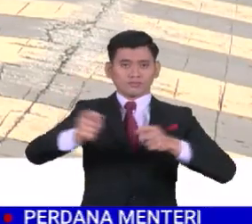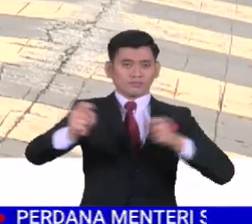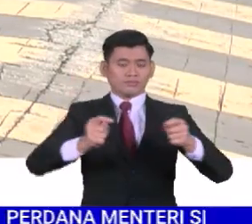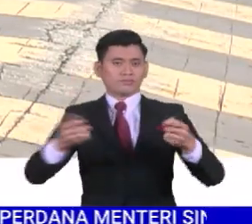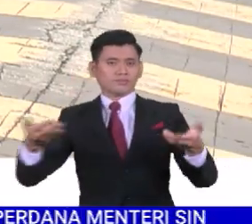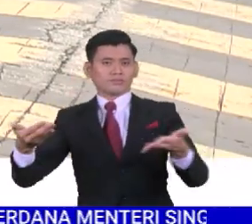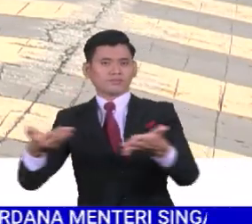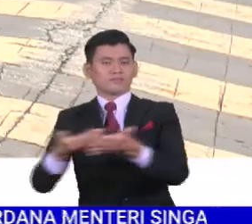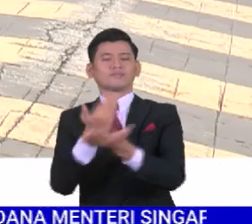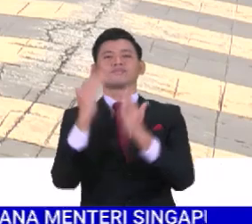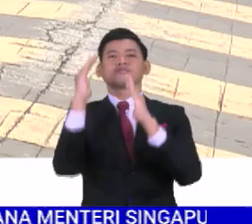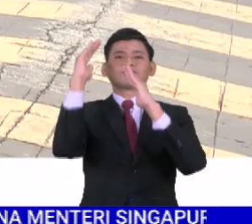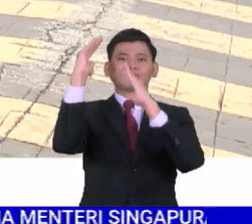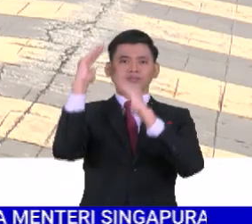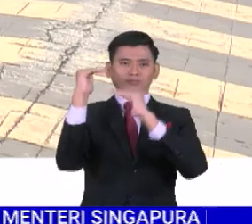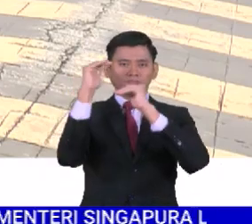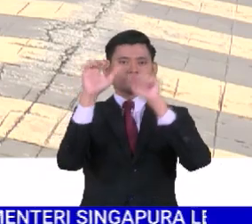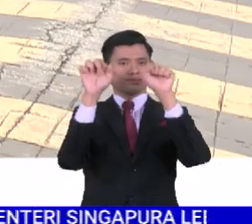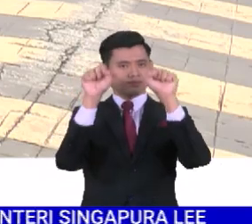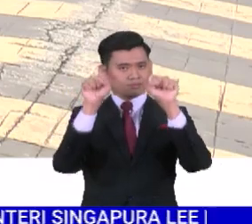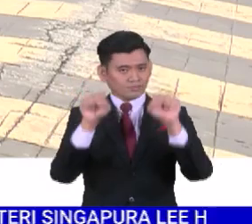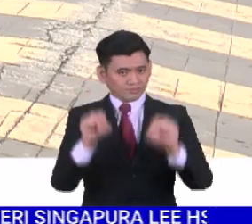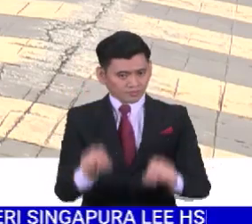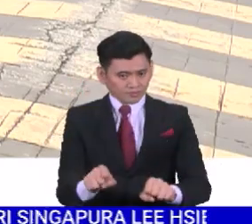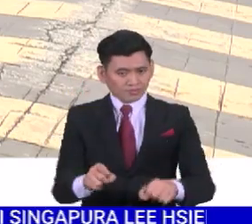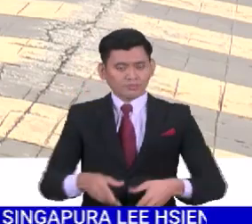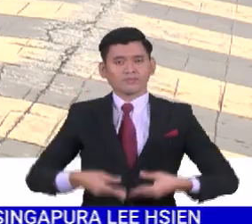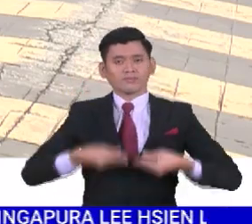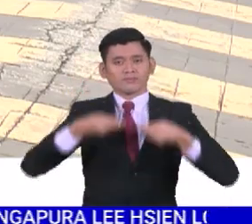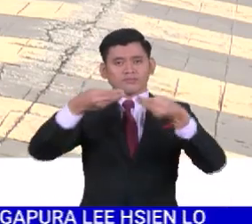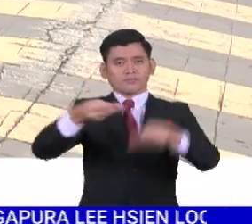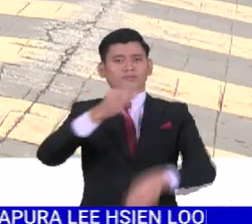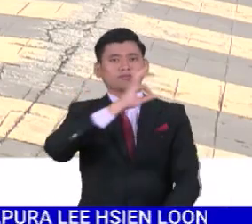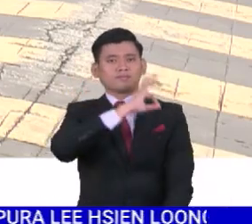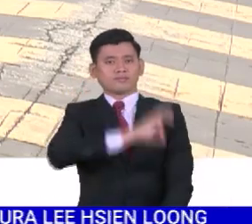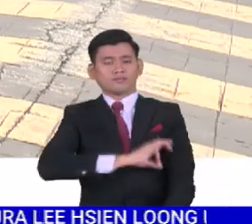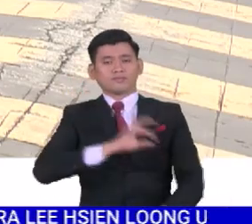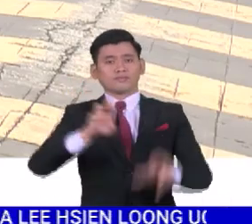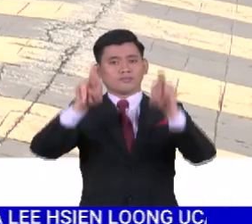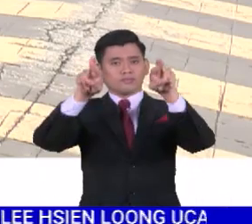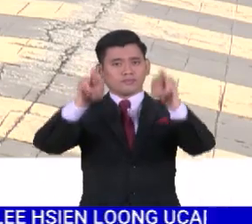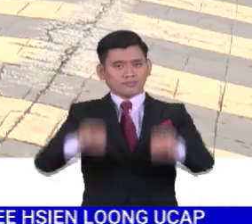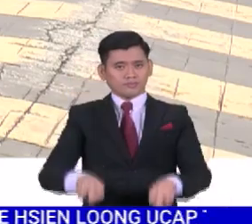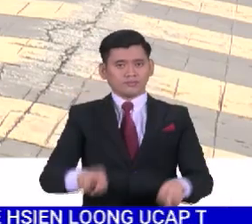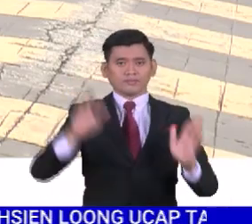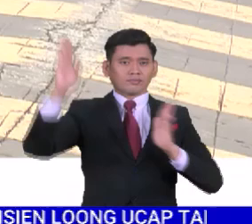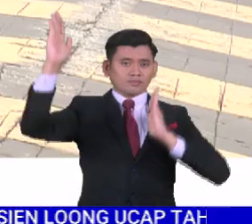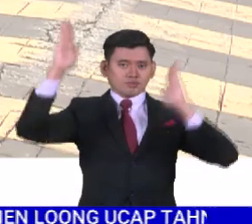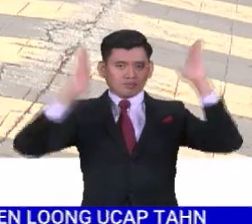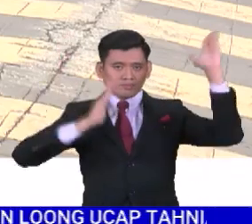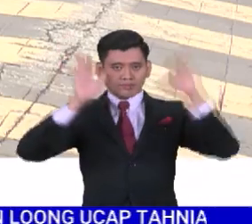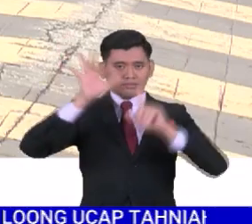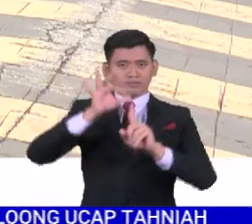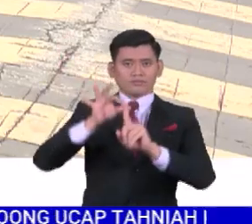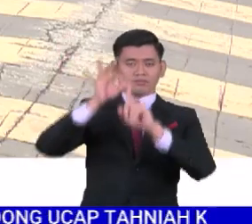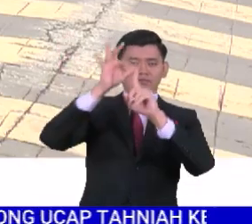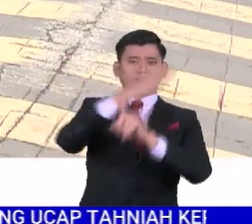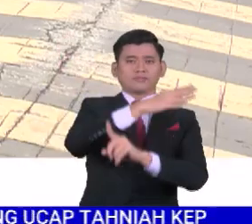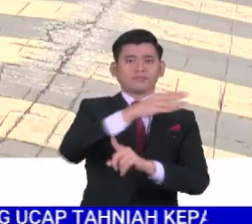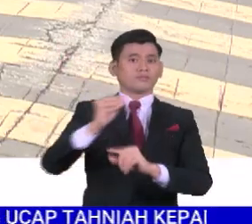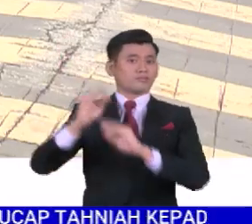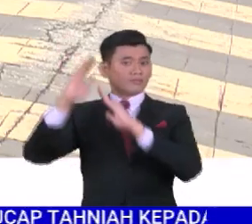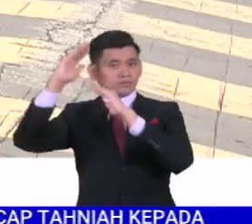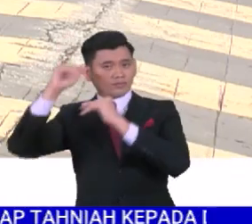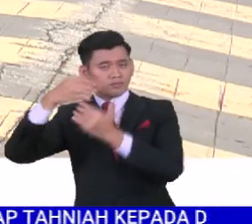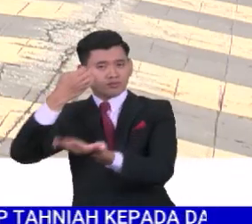ini, semoga ia akan memberi manfaat kepada rakyat Malaysia khususnya, dan semoga ekonomi